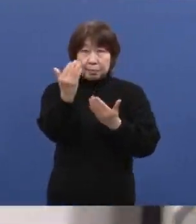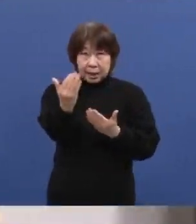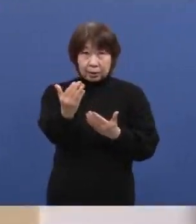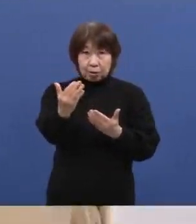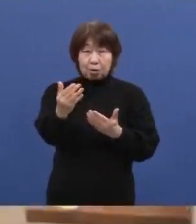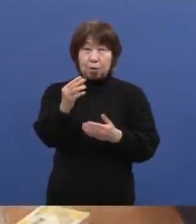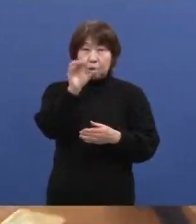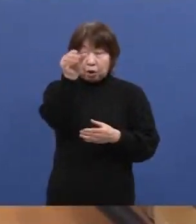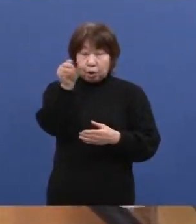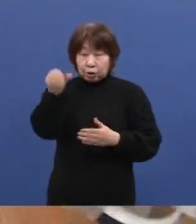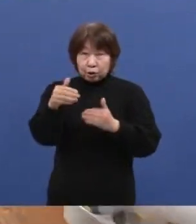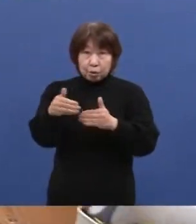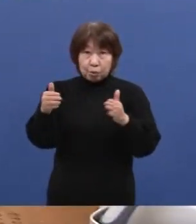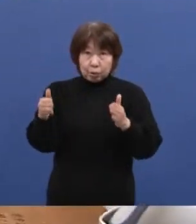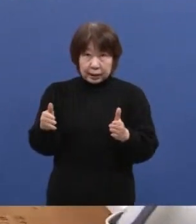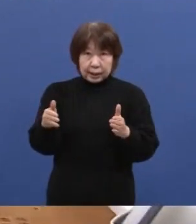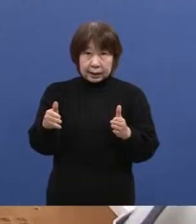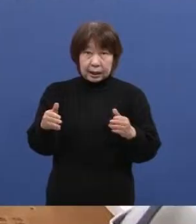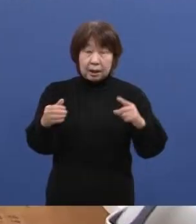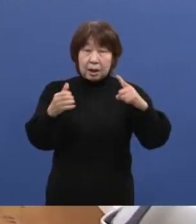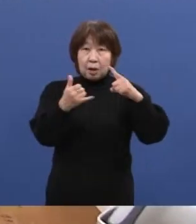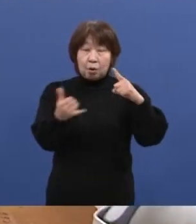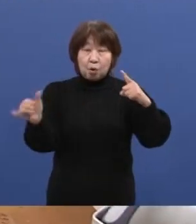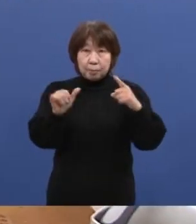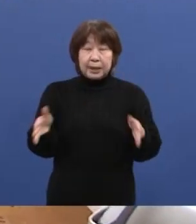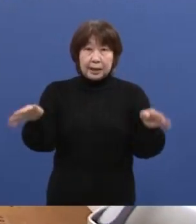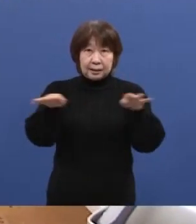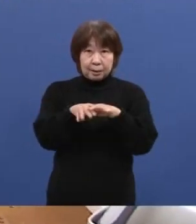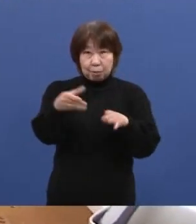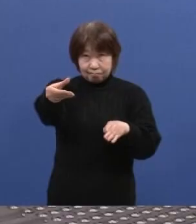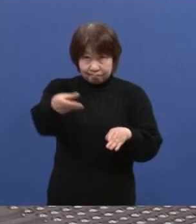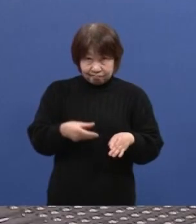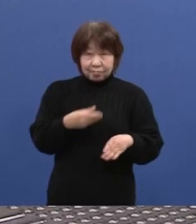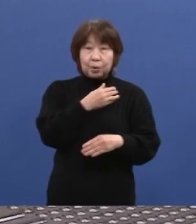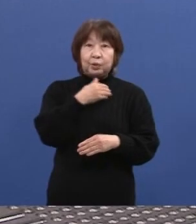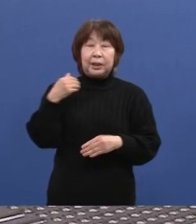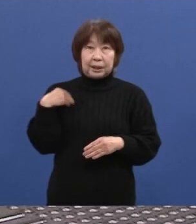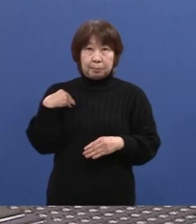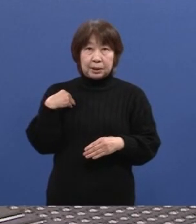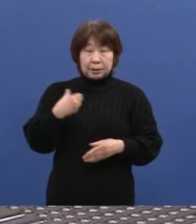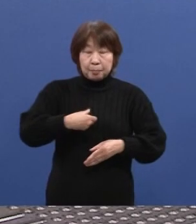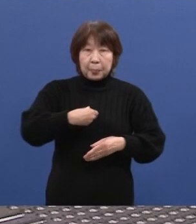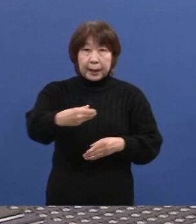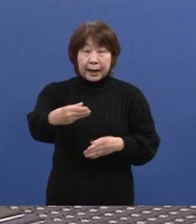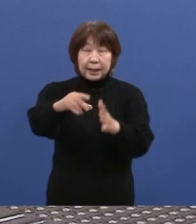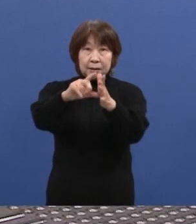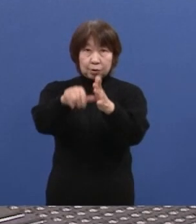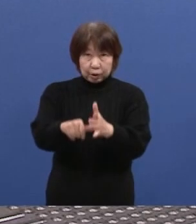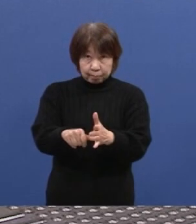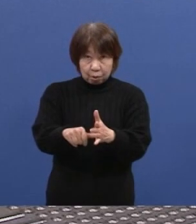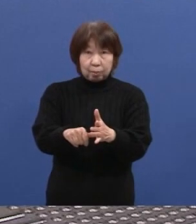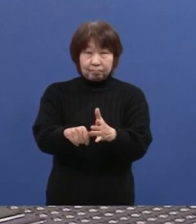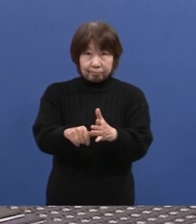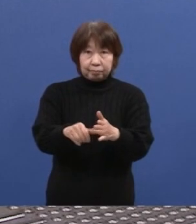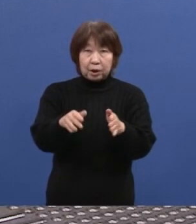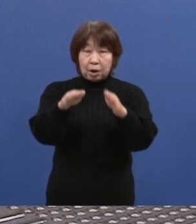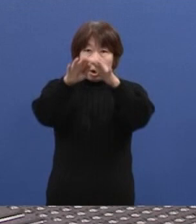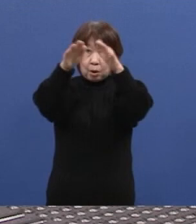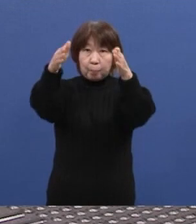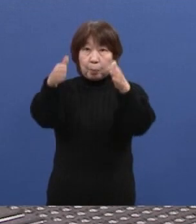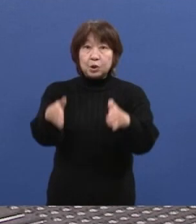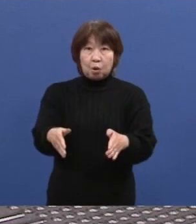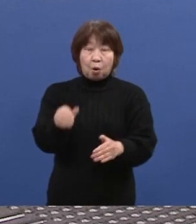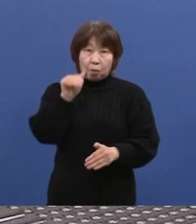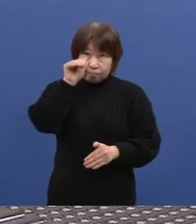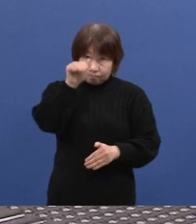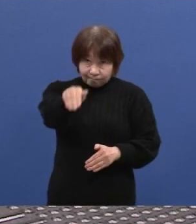の市立公民館でも受け取ることができます。返却もわざわざ図書館に行かなくても自動返却ポ